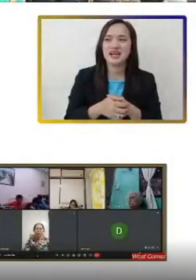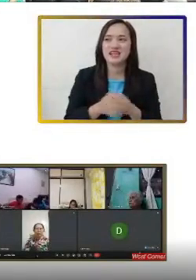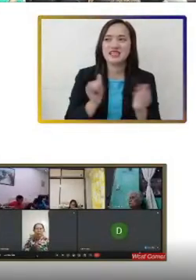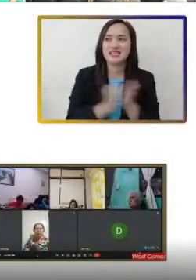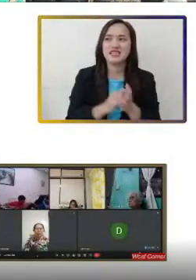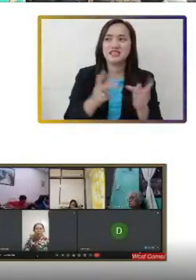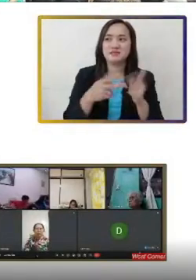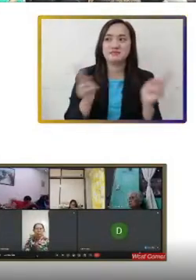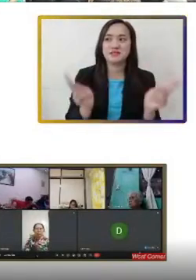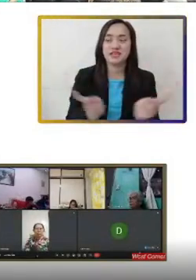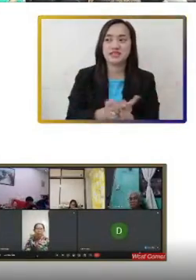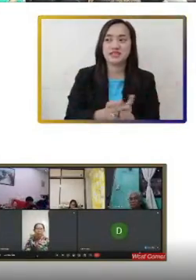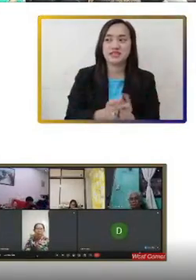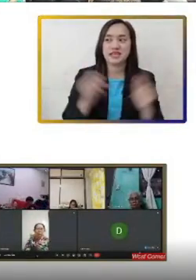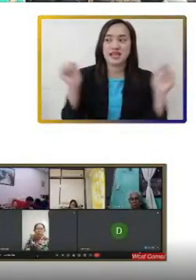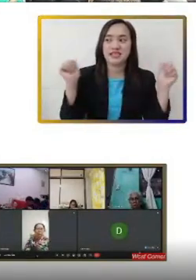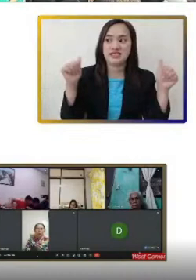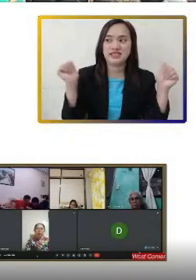anyways, so,